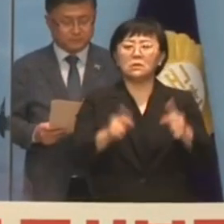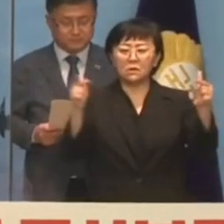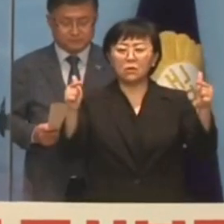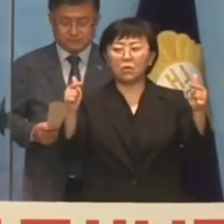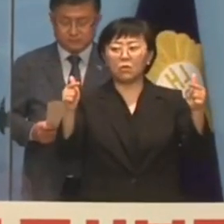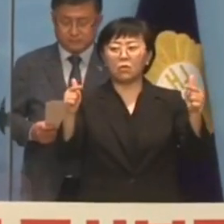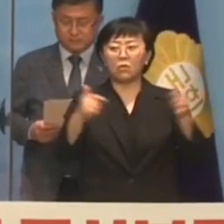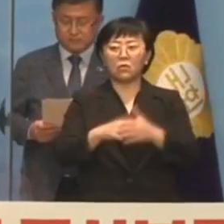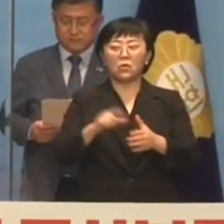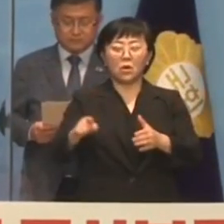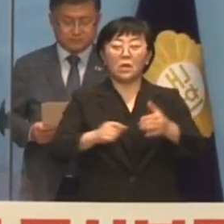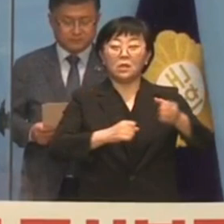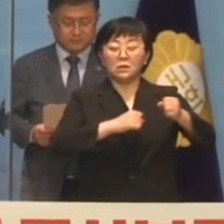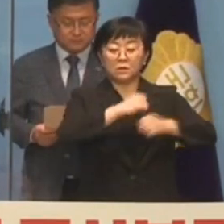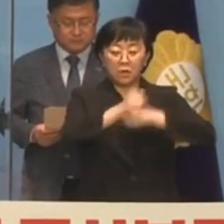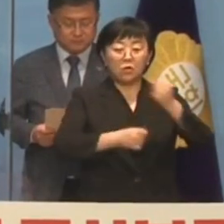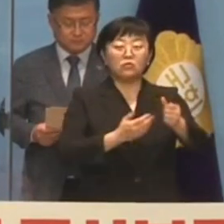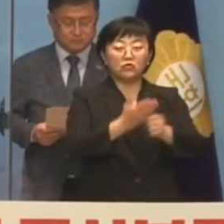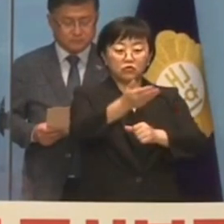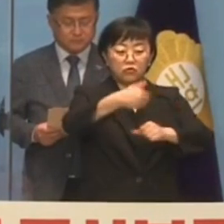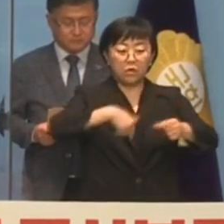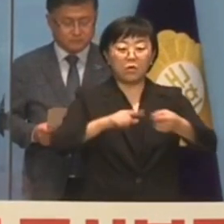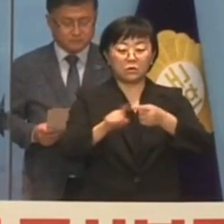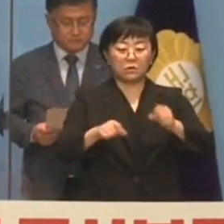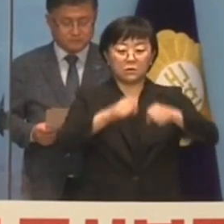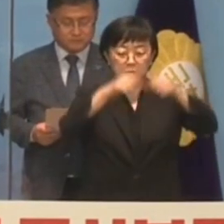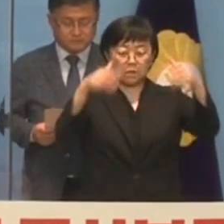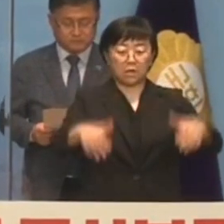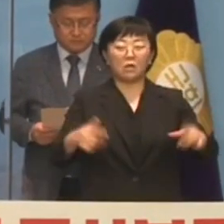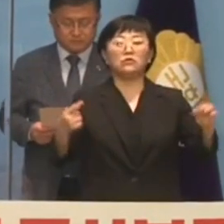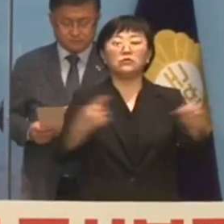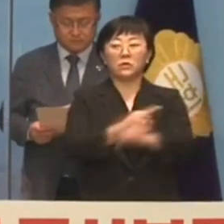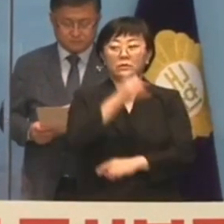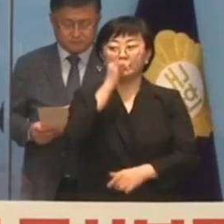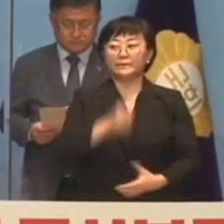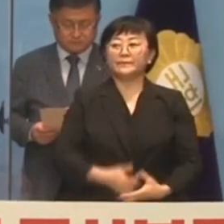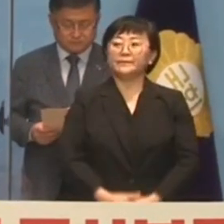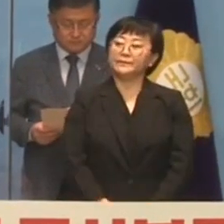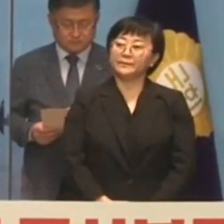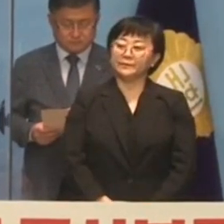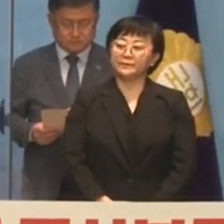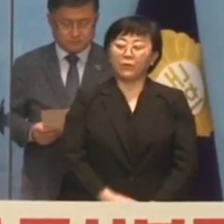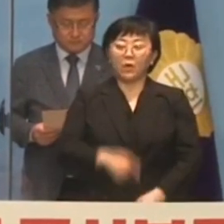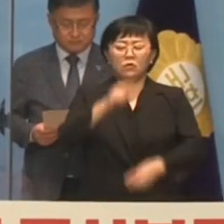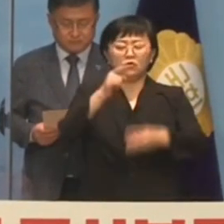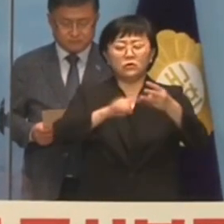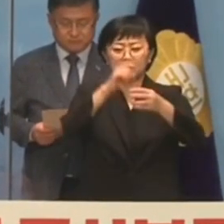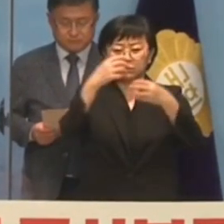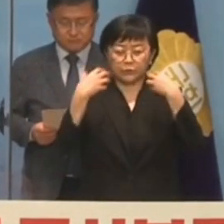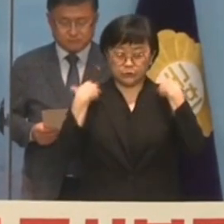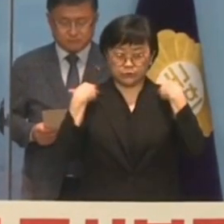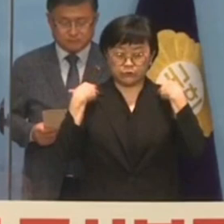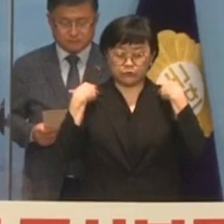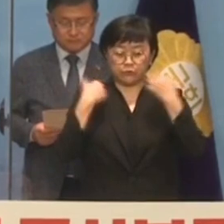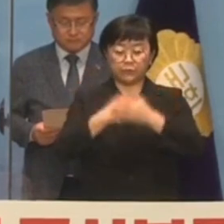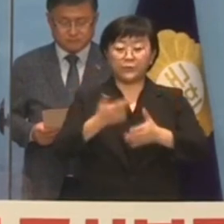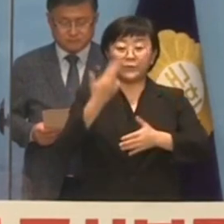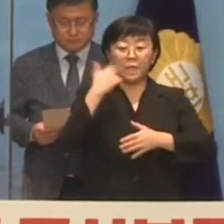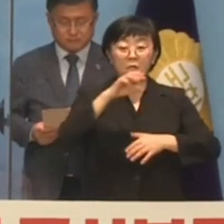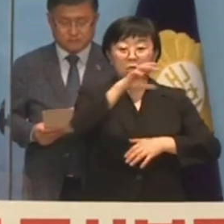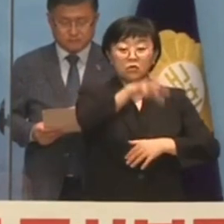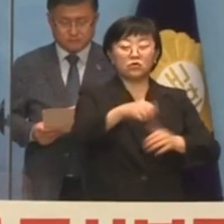강화하면서 자유무역 체계의 수정에 돌입한 것이다. 윤석열 정부의